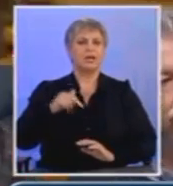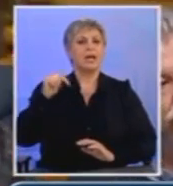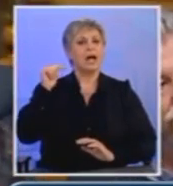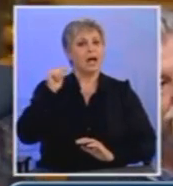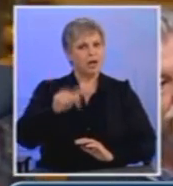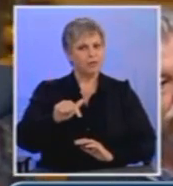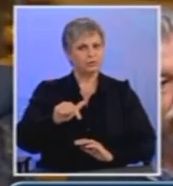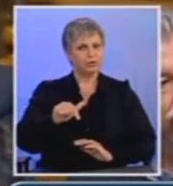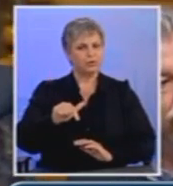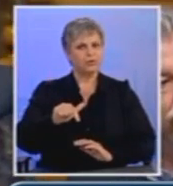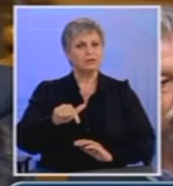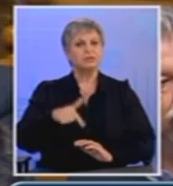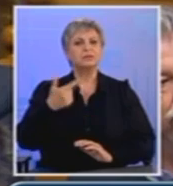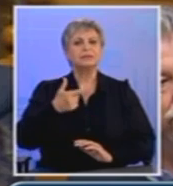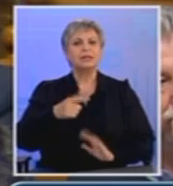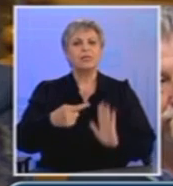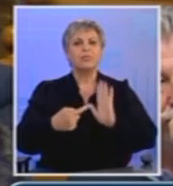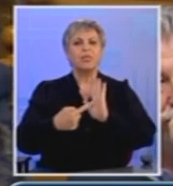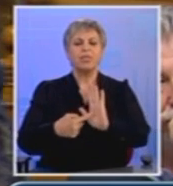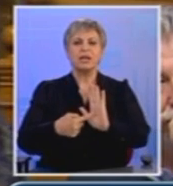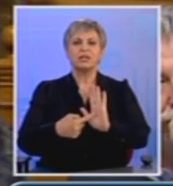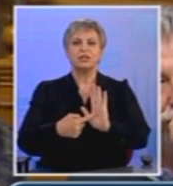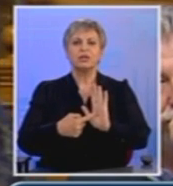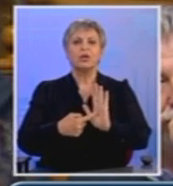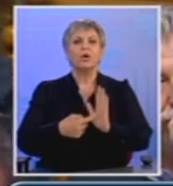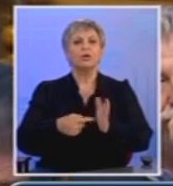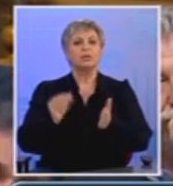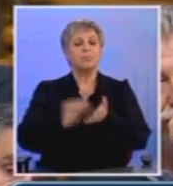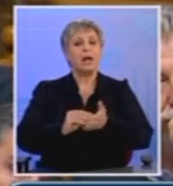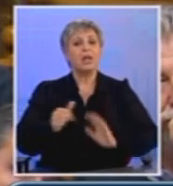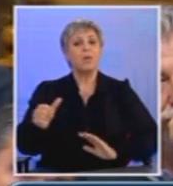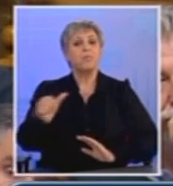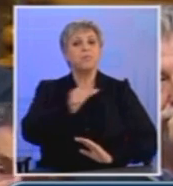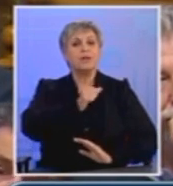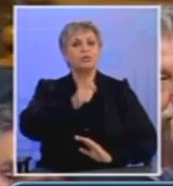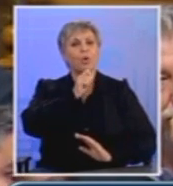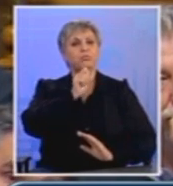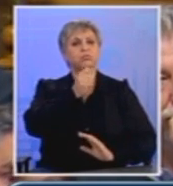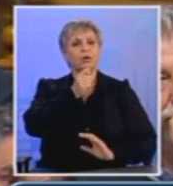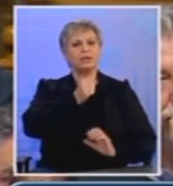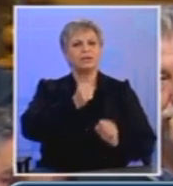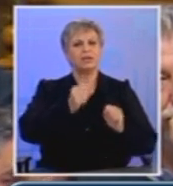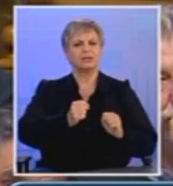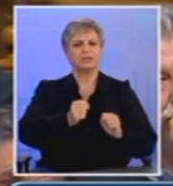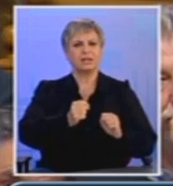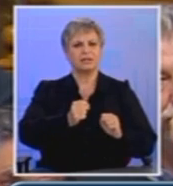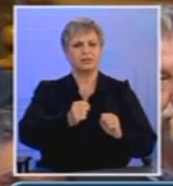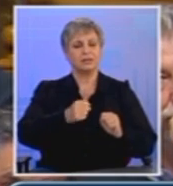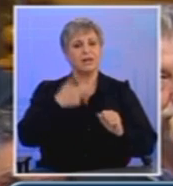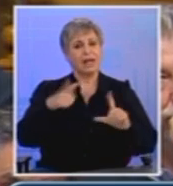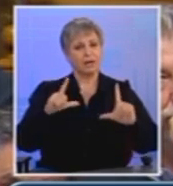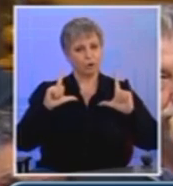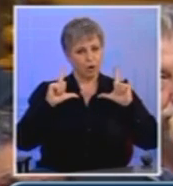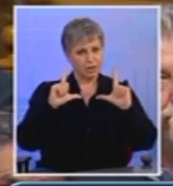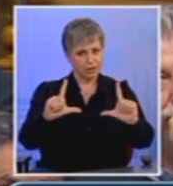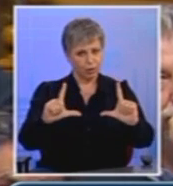σηματοδοτεί την απόλυτη επαναφορά του παλιού πολιτικού σκηνικού και τη δικαίωσή του να τους διαβεβαιώσω ότι